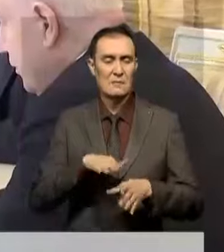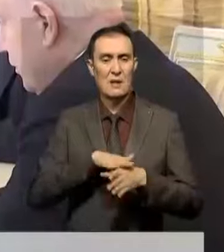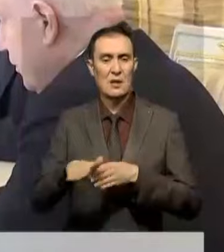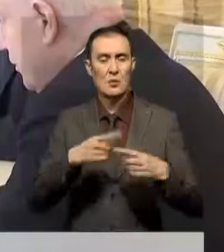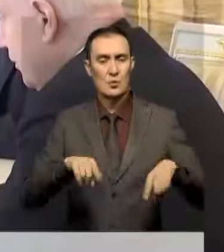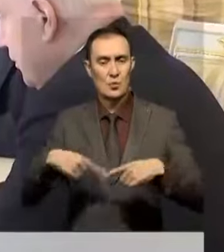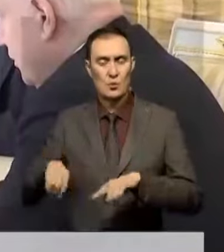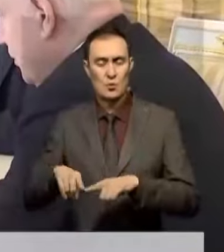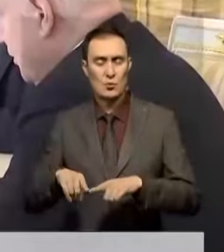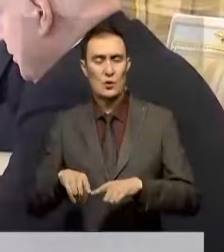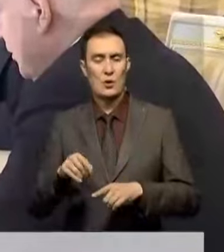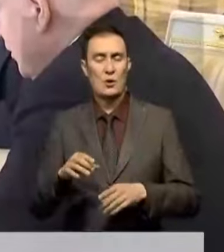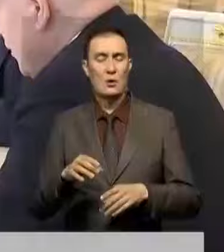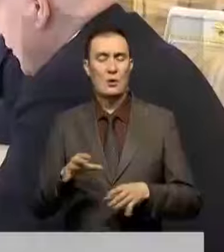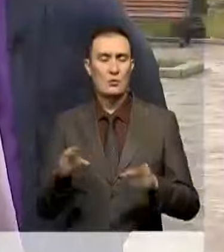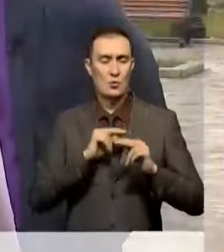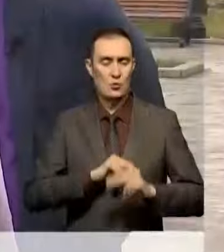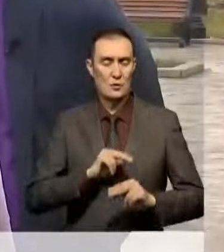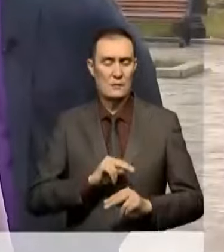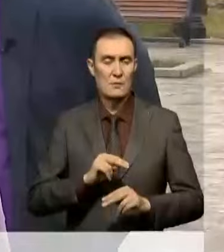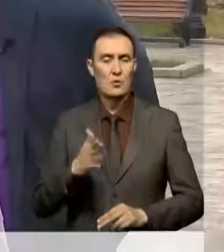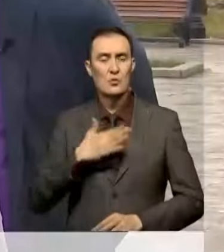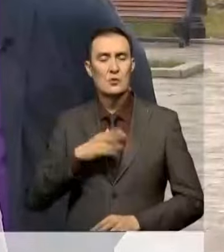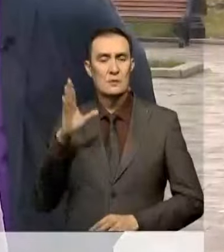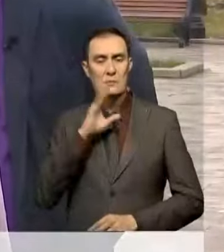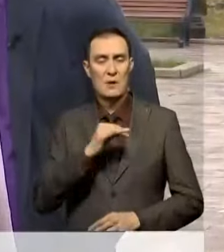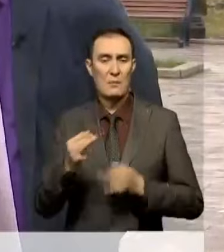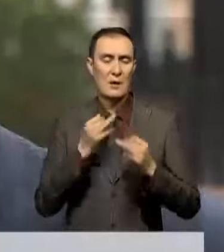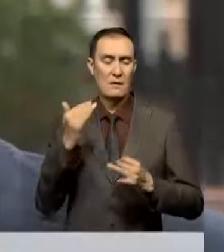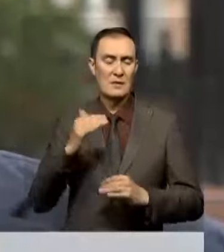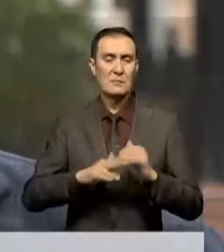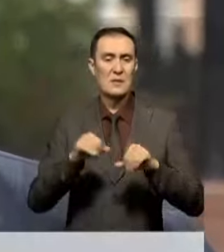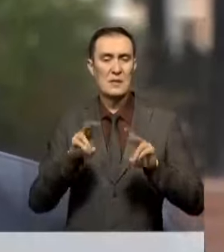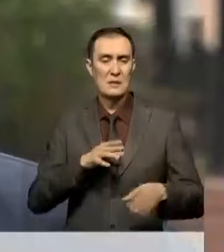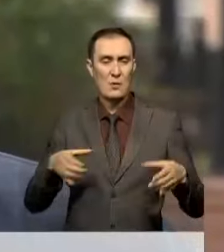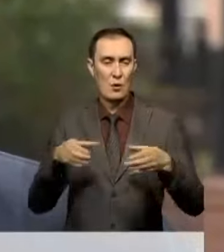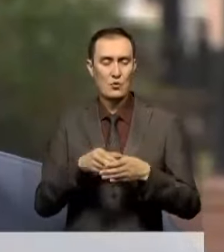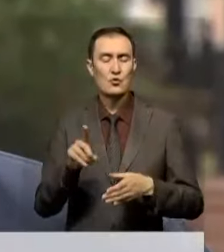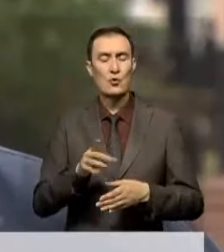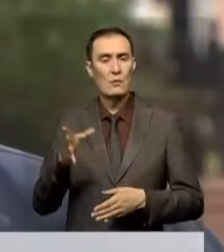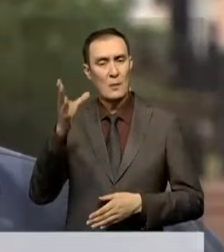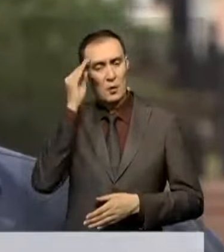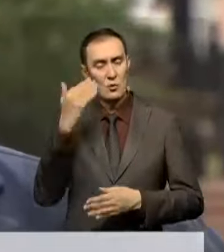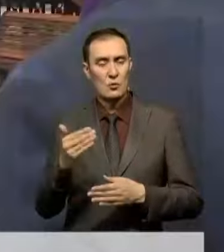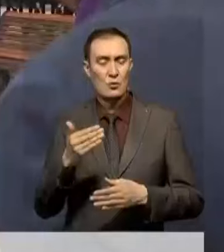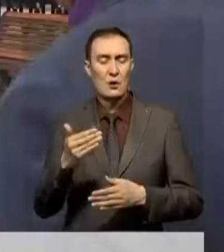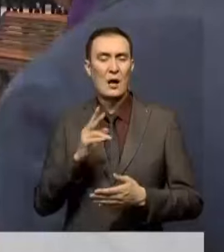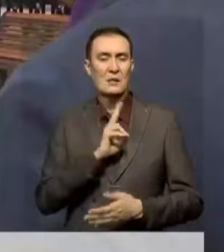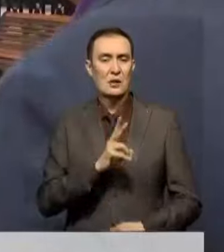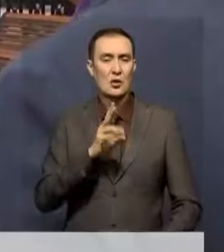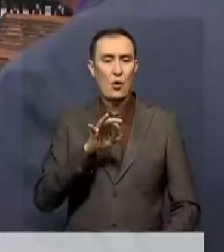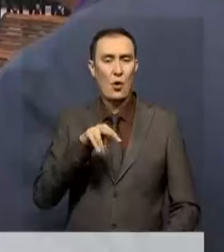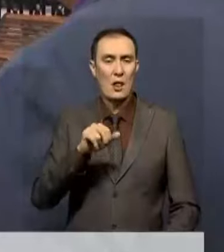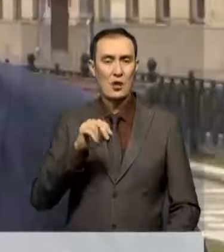структур, отраслевых органов сотрудничества. Мы успели пообщаться с местным экспертным сообществом, и вот что думает по этому поводу Константин